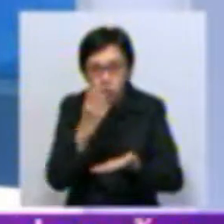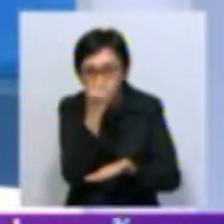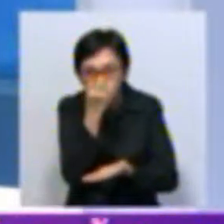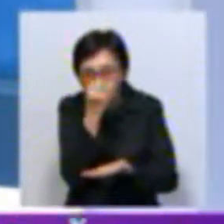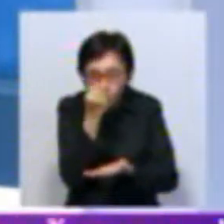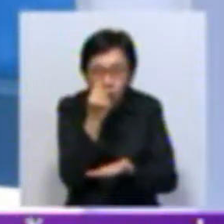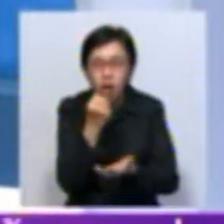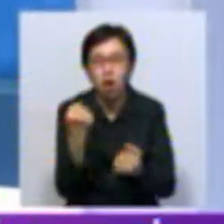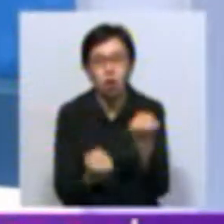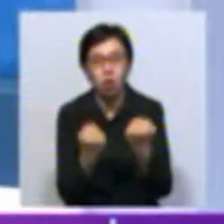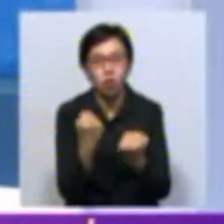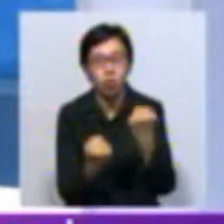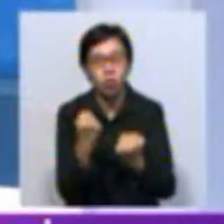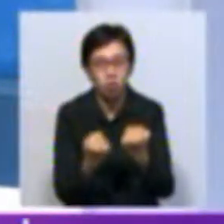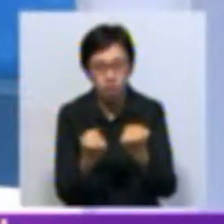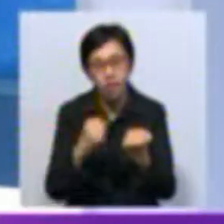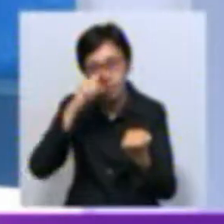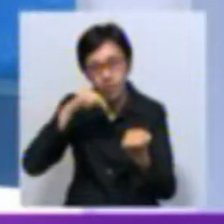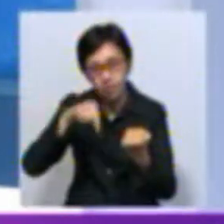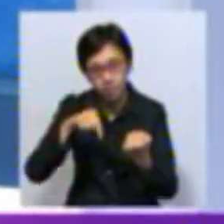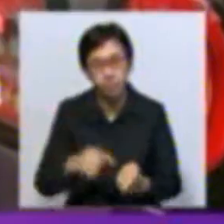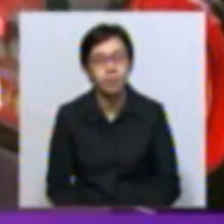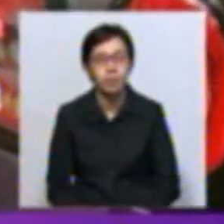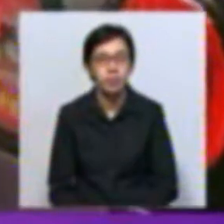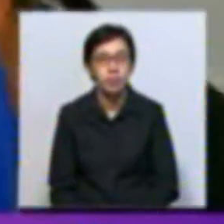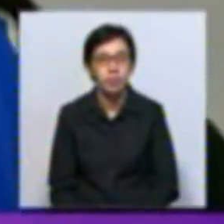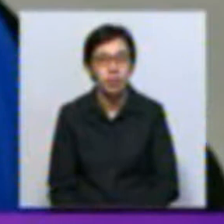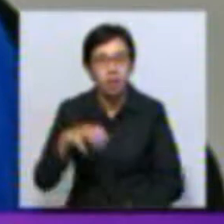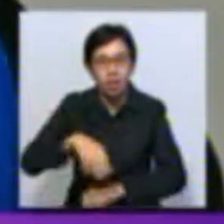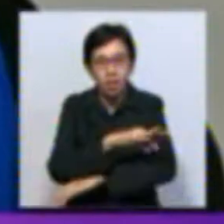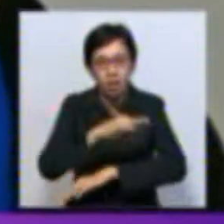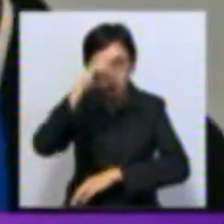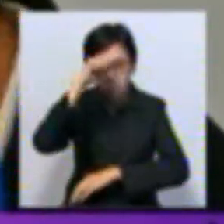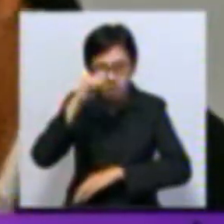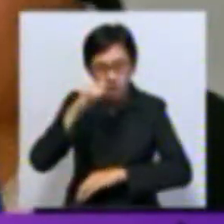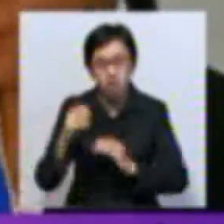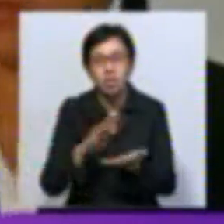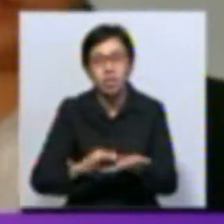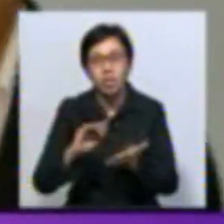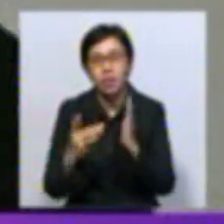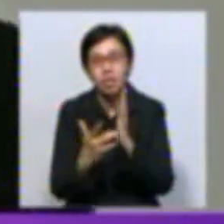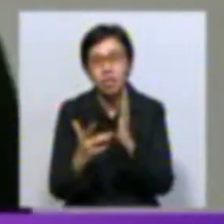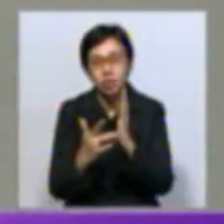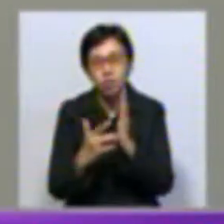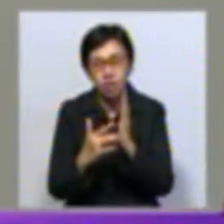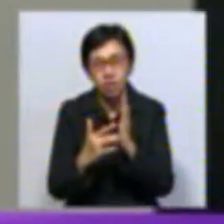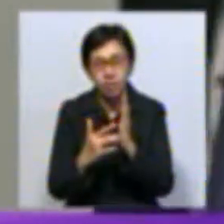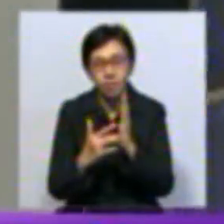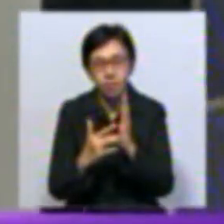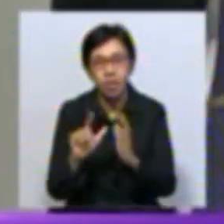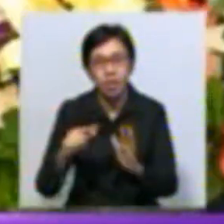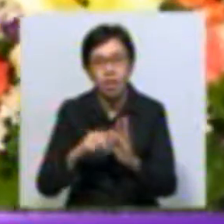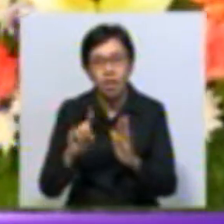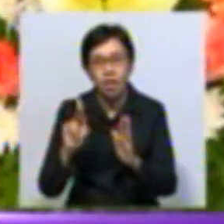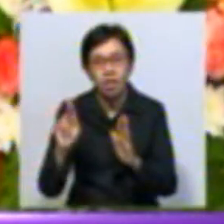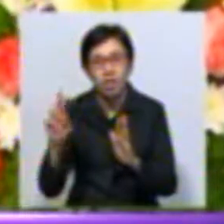องรับอุตสาหกรรมยานยนต์ไฟฟ้าของไทยค่ะคณะวิศวกรรมศาสตร์สถาบันเทคโนโลยีพระจอมเกล้าเจ้าคุณทหารลา